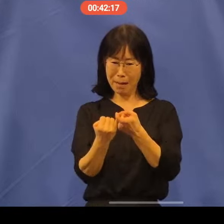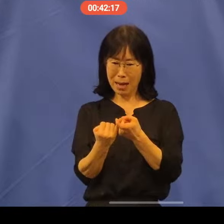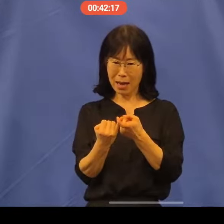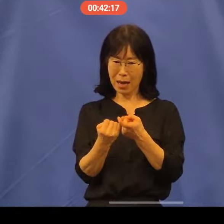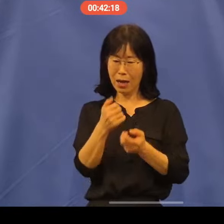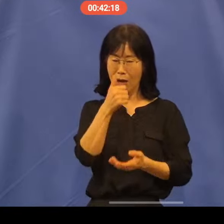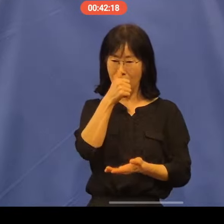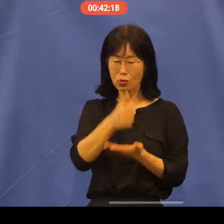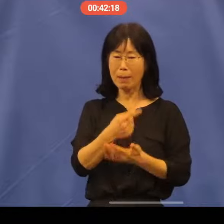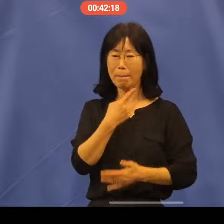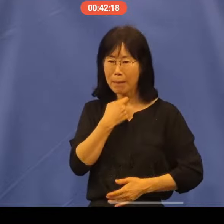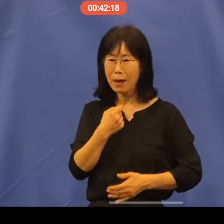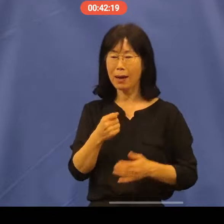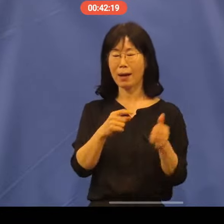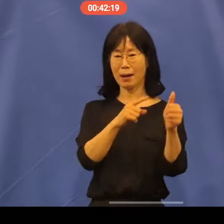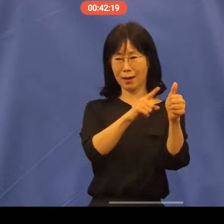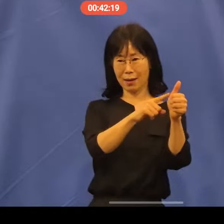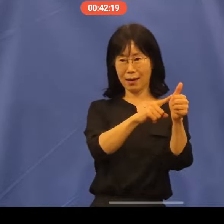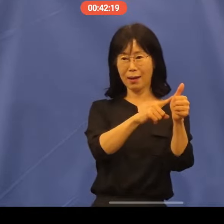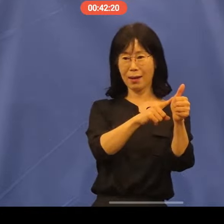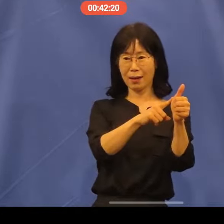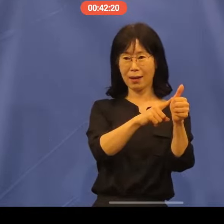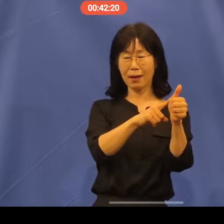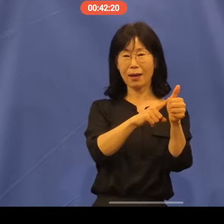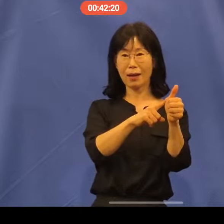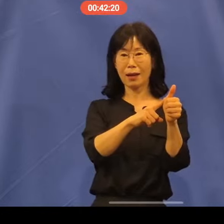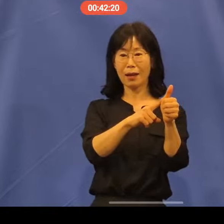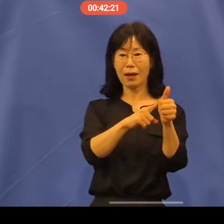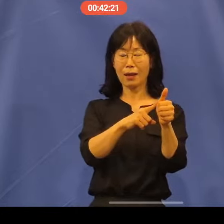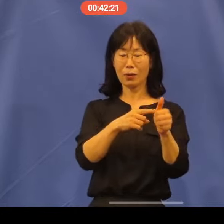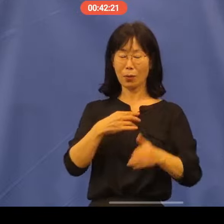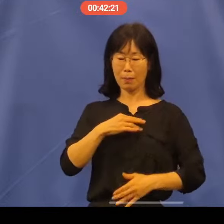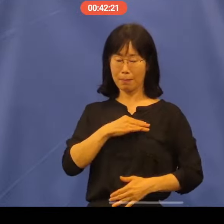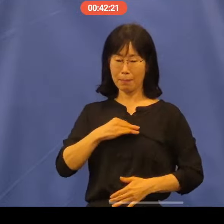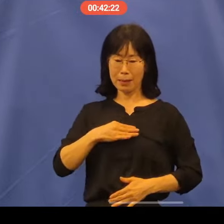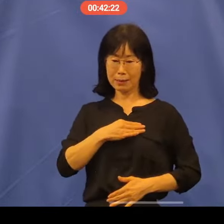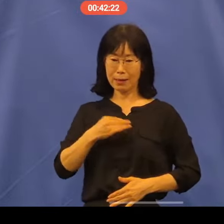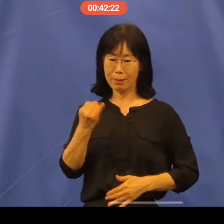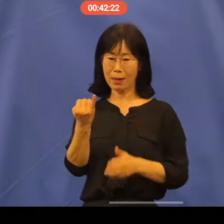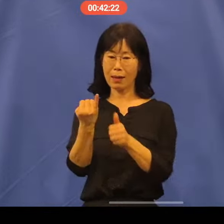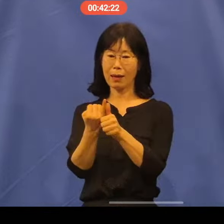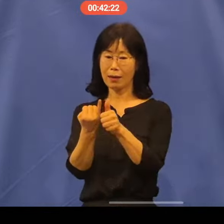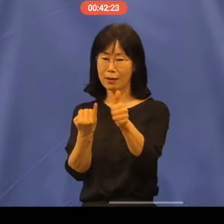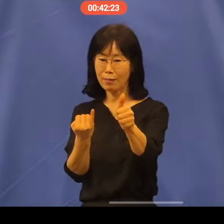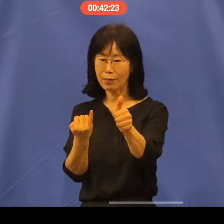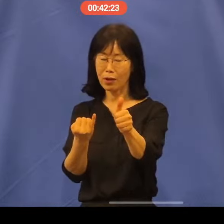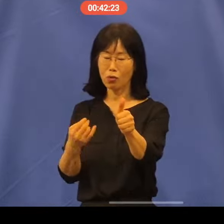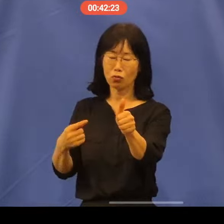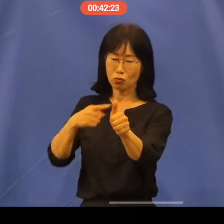그러니까 여러분, 영적으로 민감한 사람들은 회개를 미룰 수가 없어요.